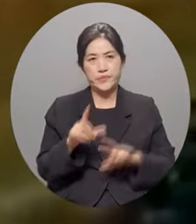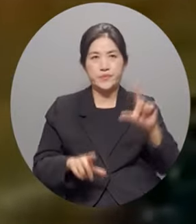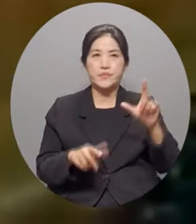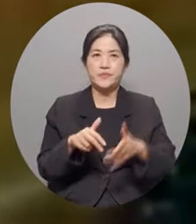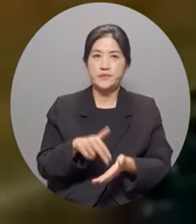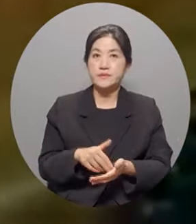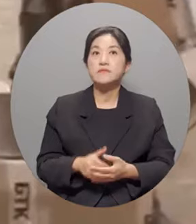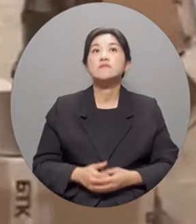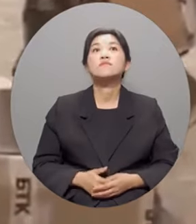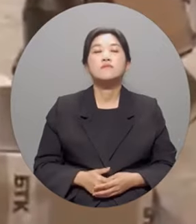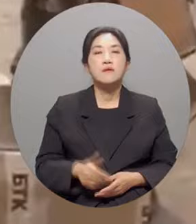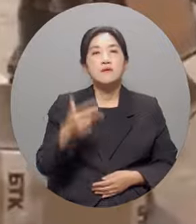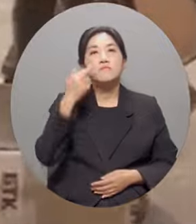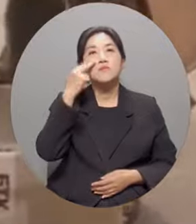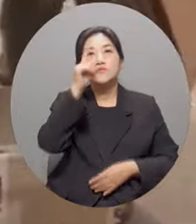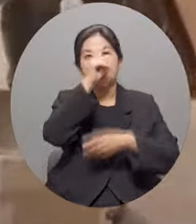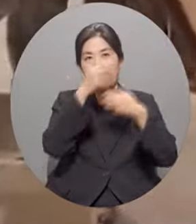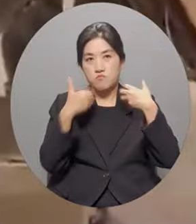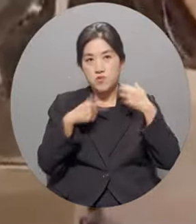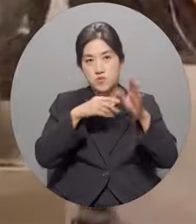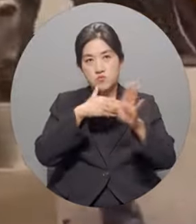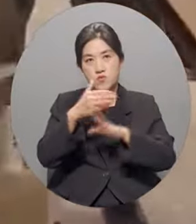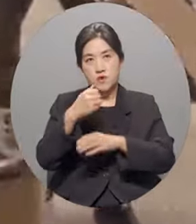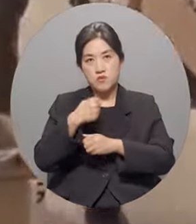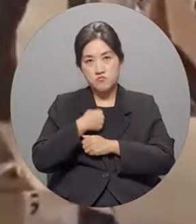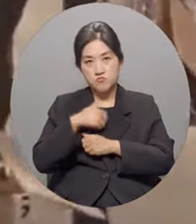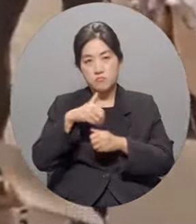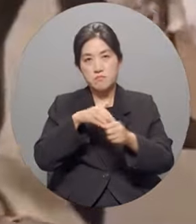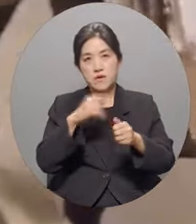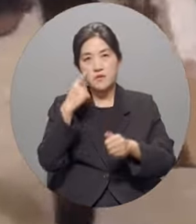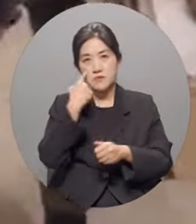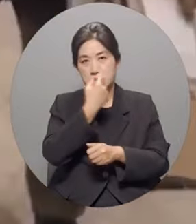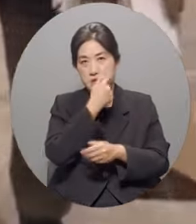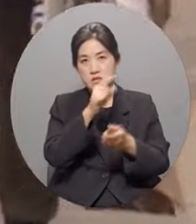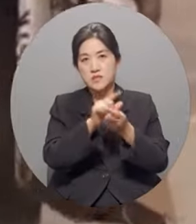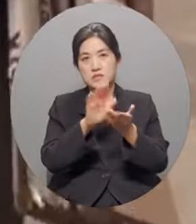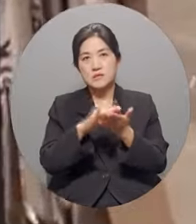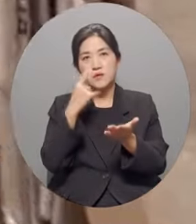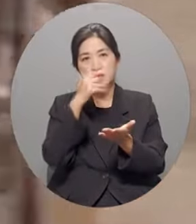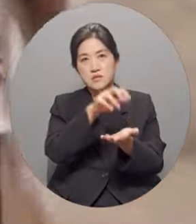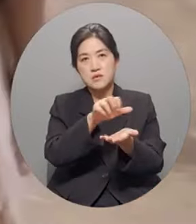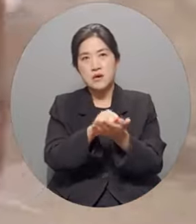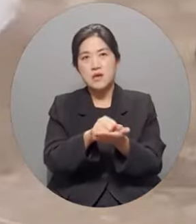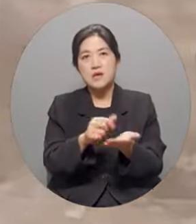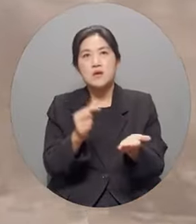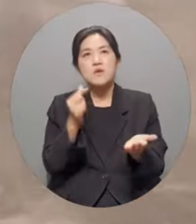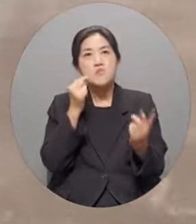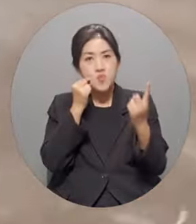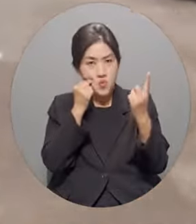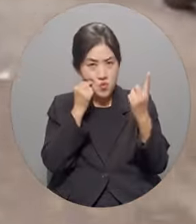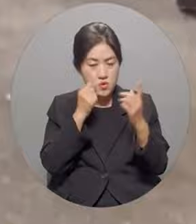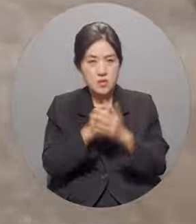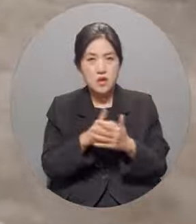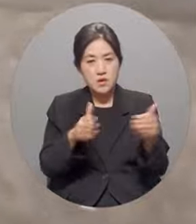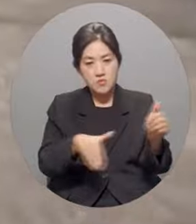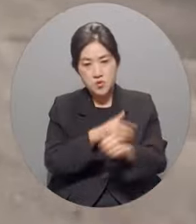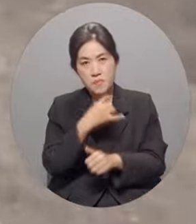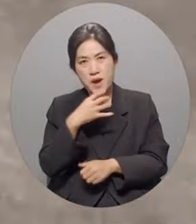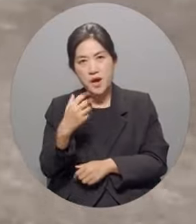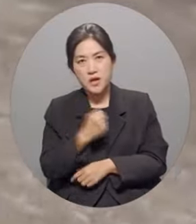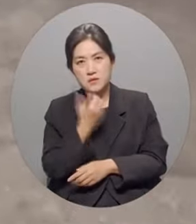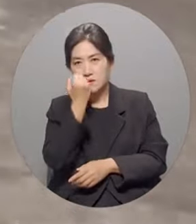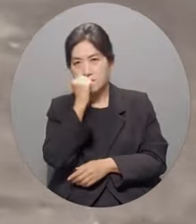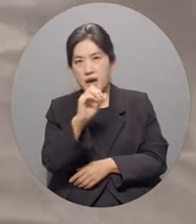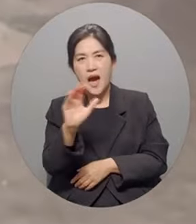우려했습니다 미국 정부가 북한군 파병을 입증할 직접 증거를 확보하지 못했거나 정황만으로 단정하지